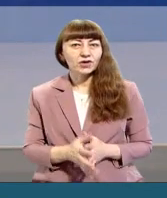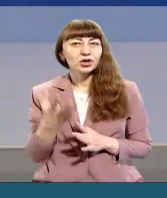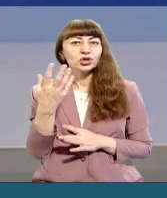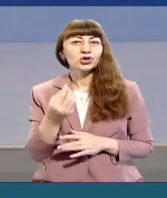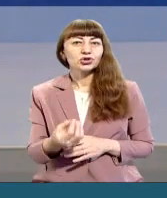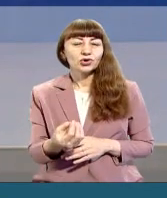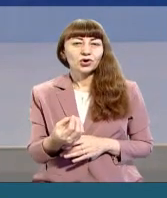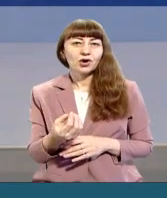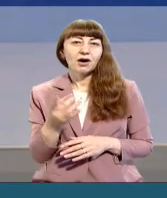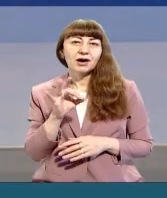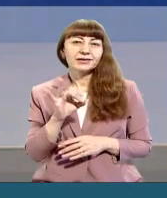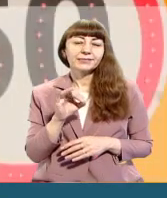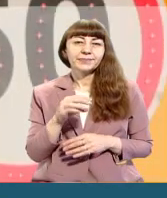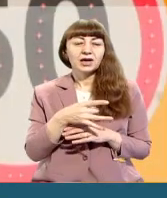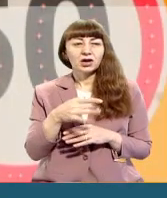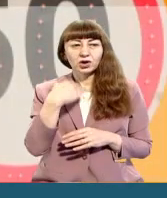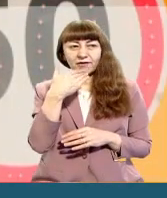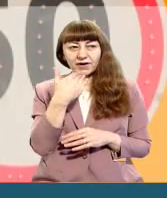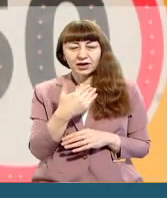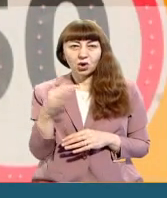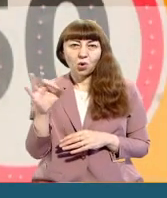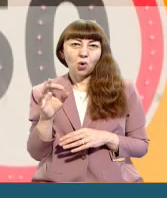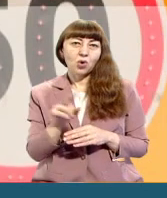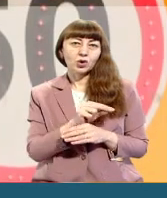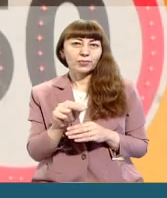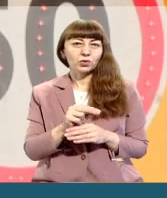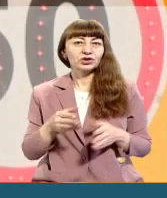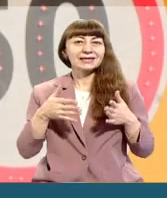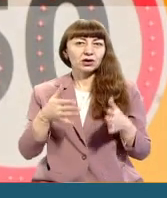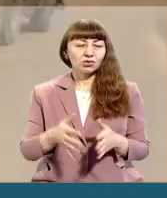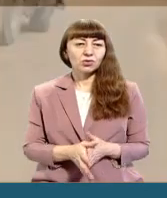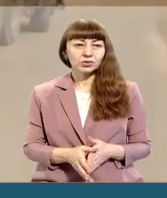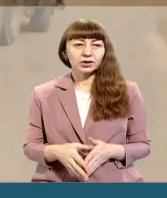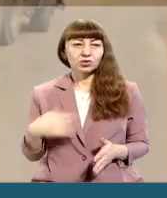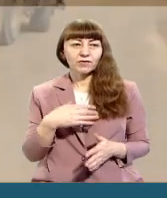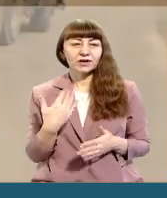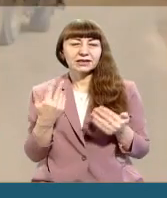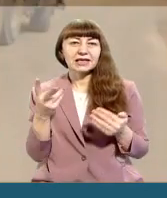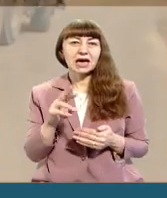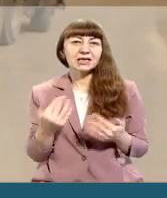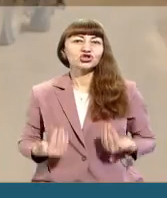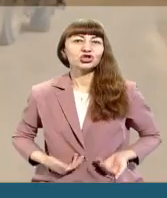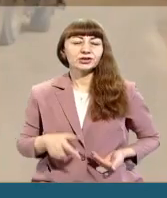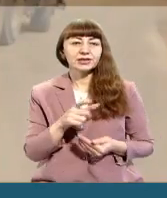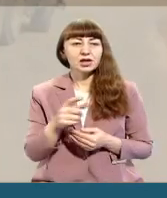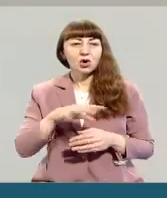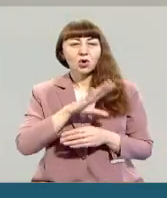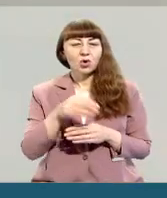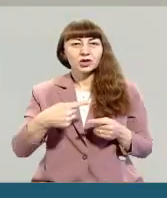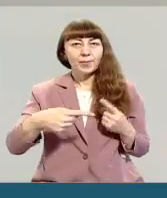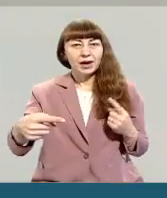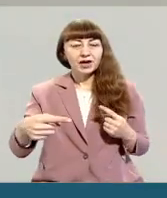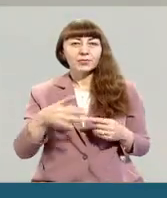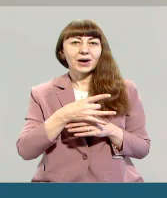тауар фермасы салынады. Бұдан бөлек аудан әкімі тұрғындар үшін маңызы бар жол мәселесіне де тоқталды. Мәселен, аудан бойынша